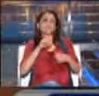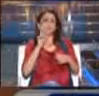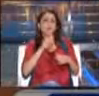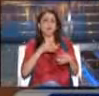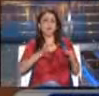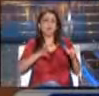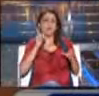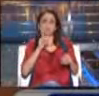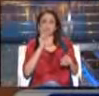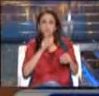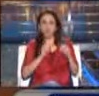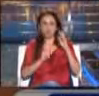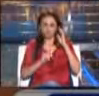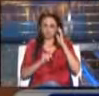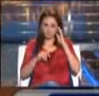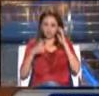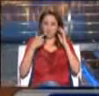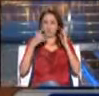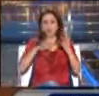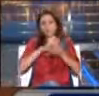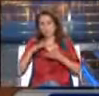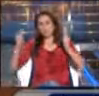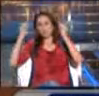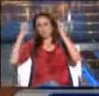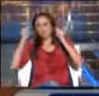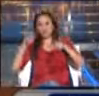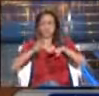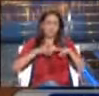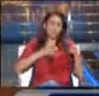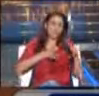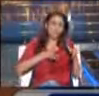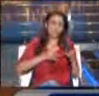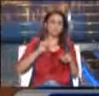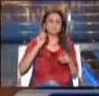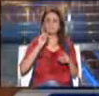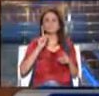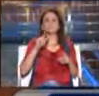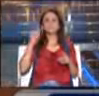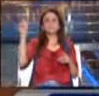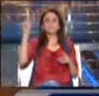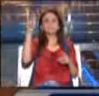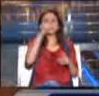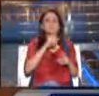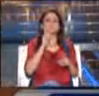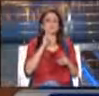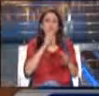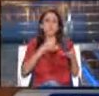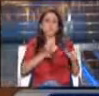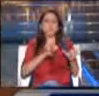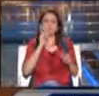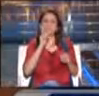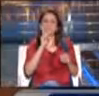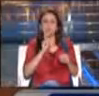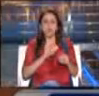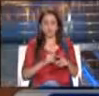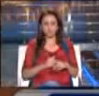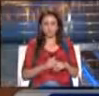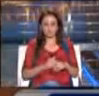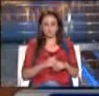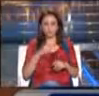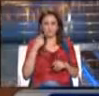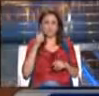جدا من قضيه التراس وقضيه عوده النشاط او مش عوده النشاط. بعض الناس بتتنصل دلوقتي من كره القدم وحتى تصريحاتهم بيتنصلوا